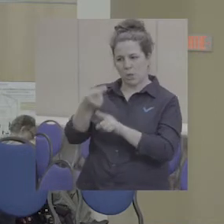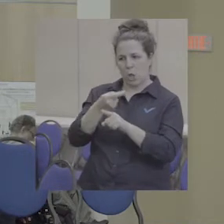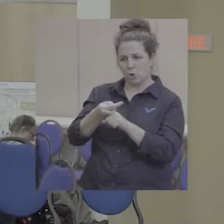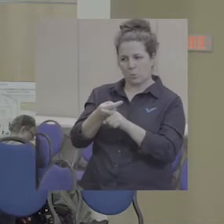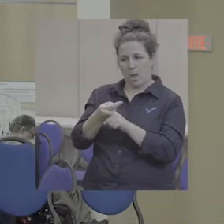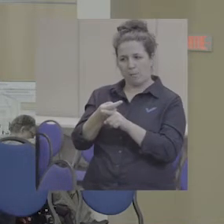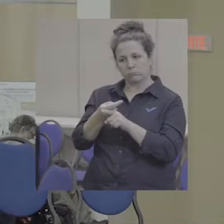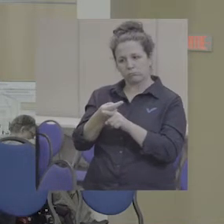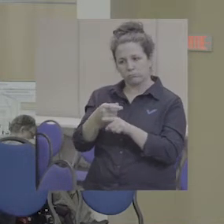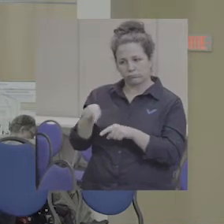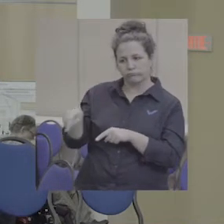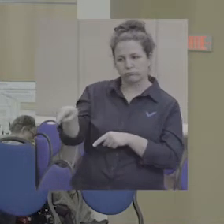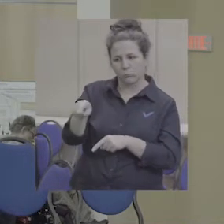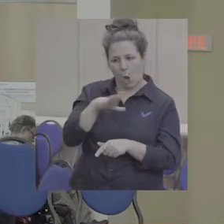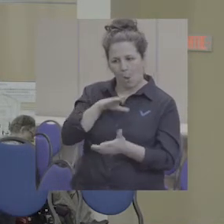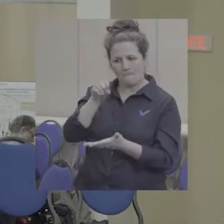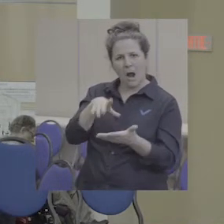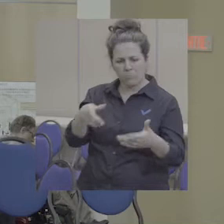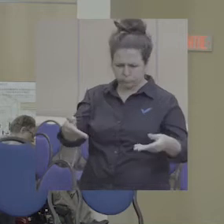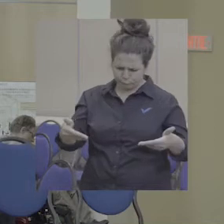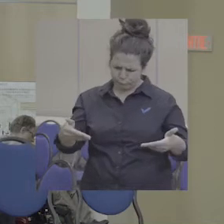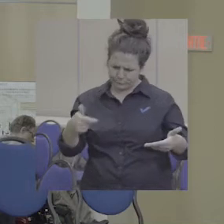des plans. Même si tous